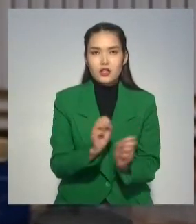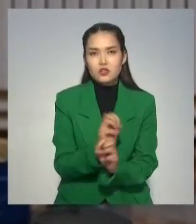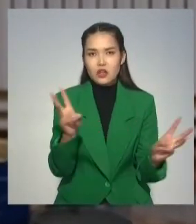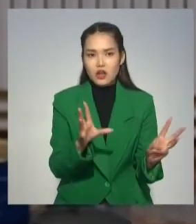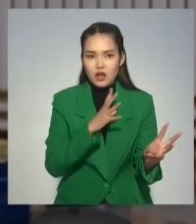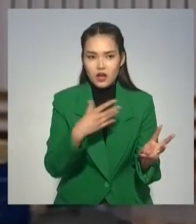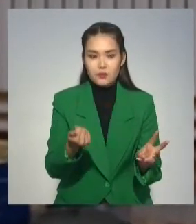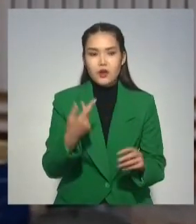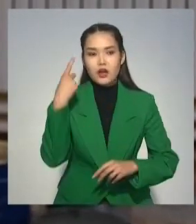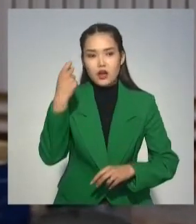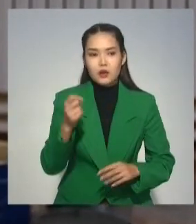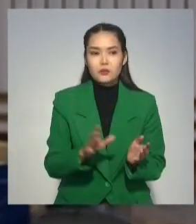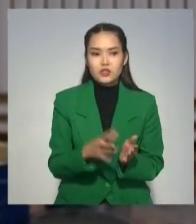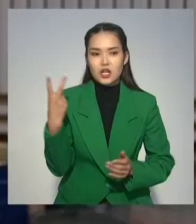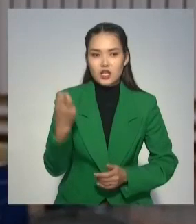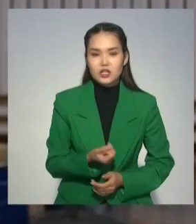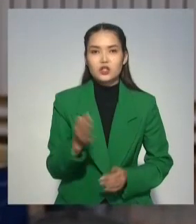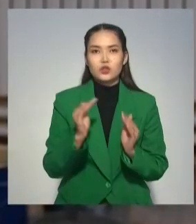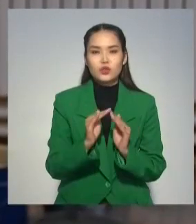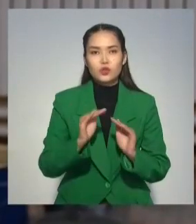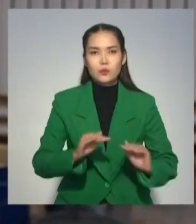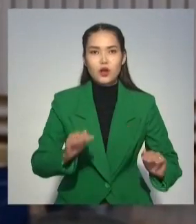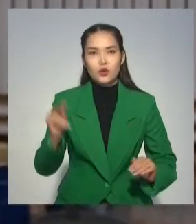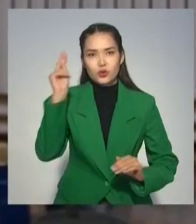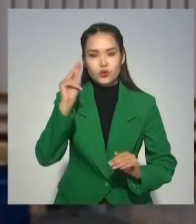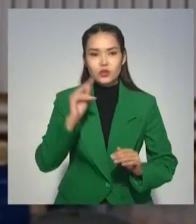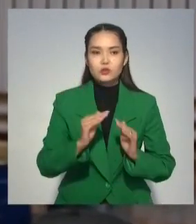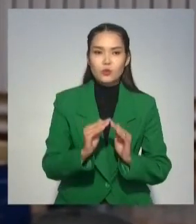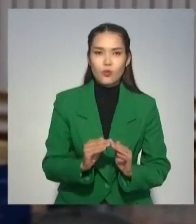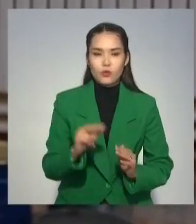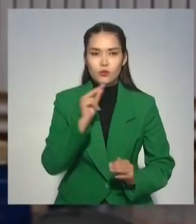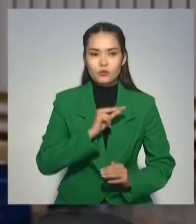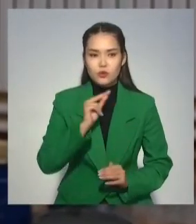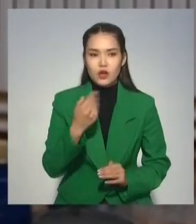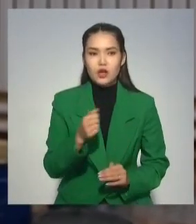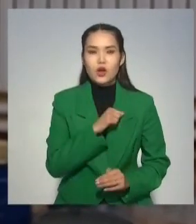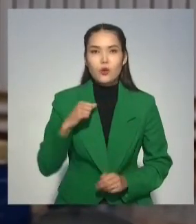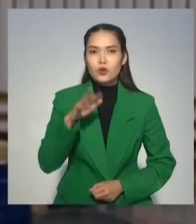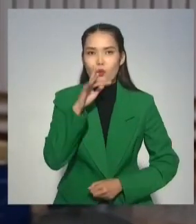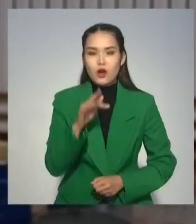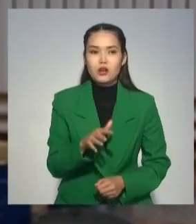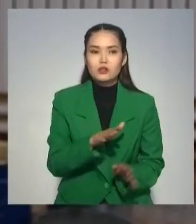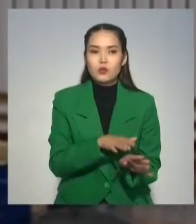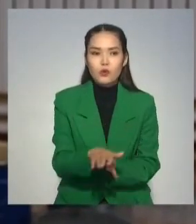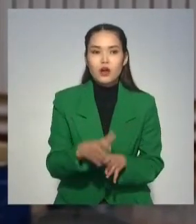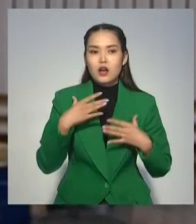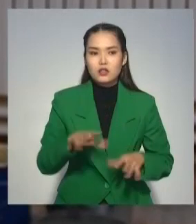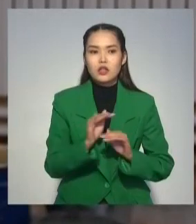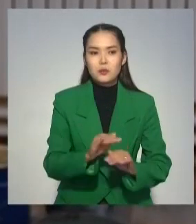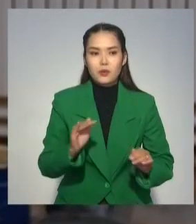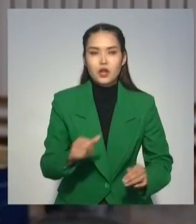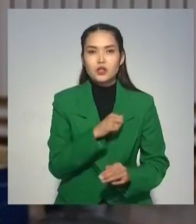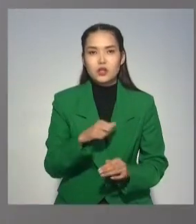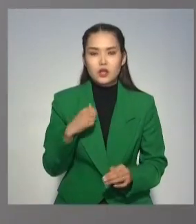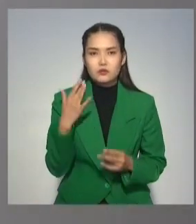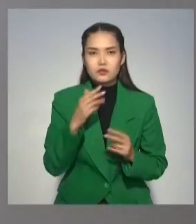тоқ соғып тұр. Осымен екінші апта балалар үйде оқып жатыр. Неге тиісті адамдардың өз жұмысын уақытында орындамағанының кесірінен балалар үйде оқу